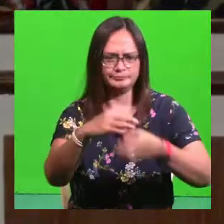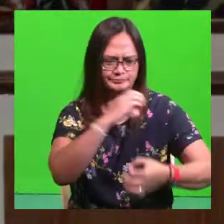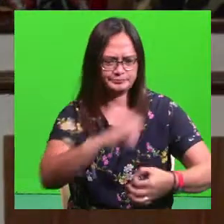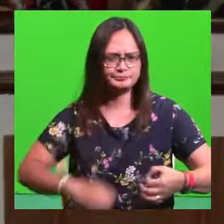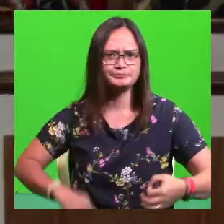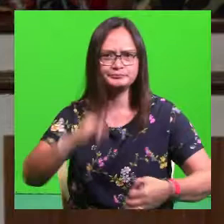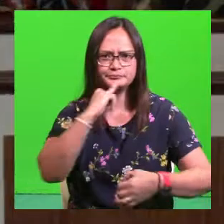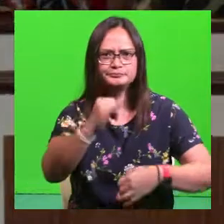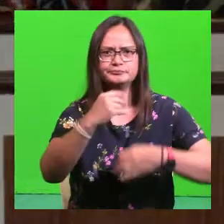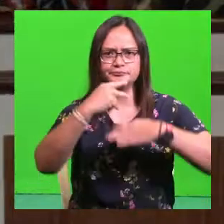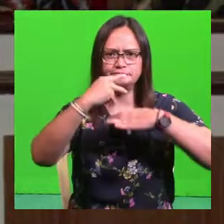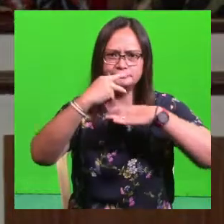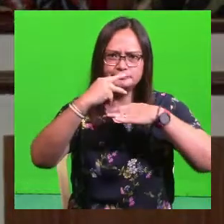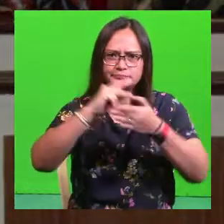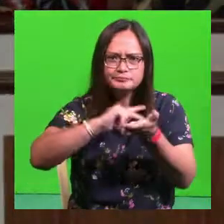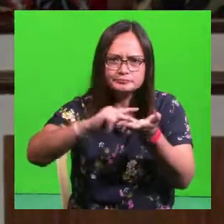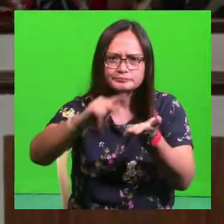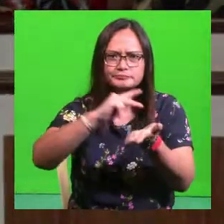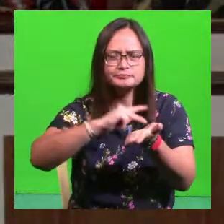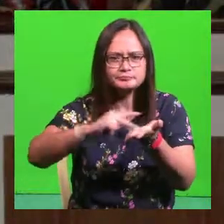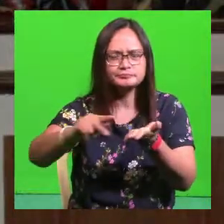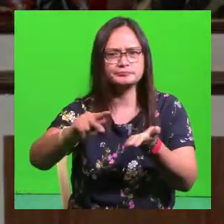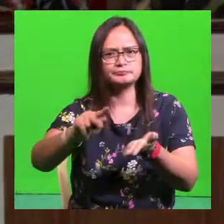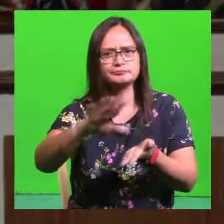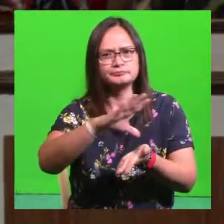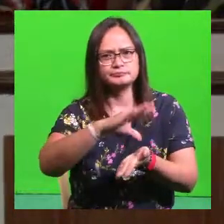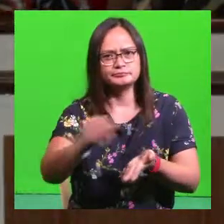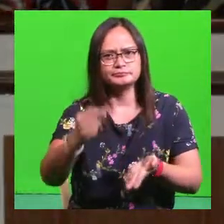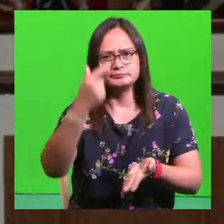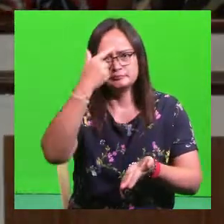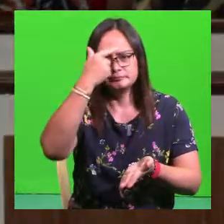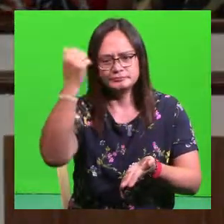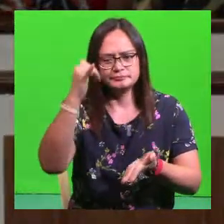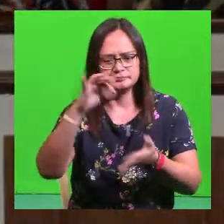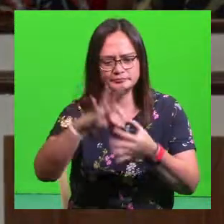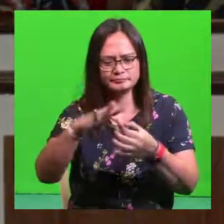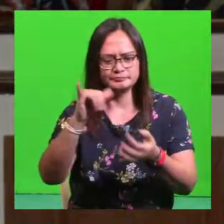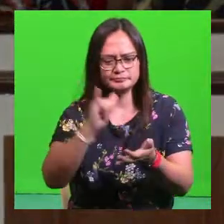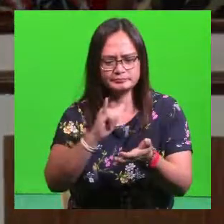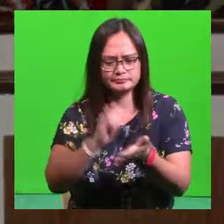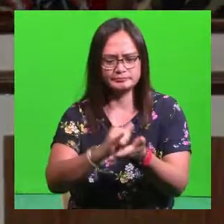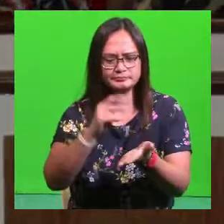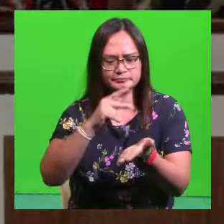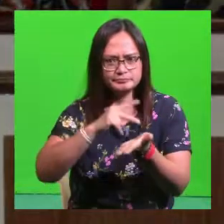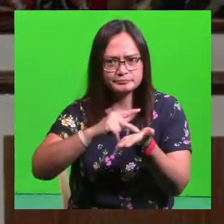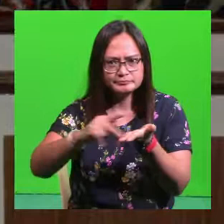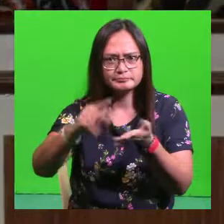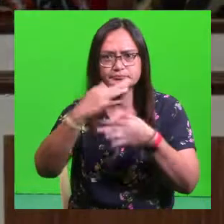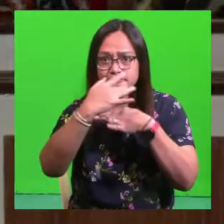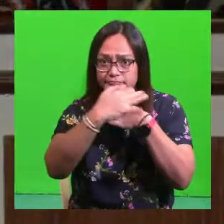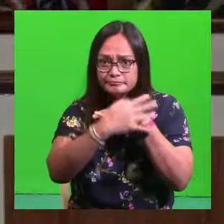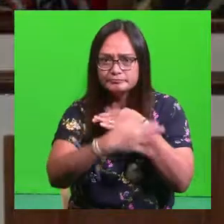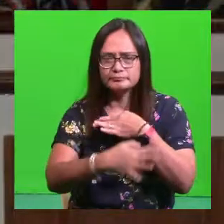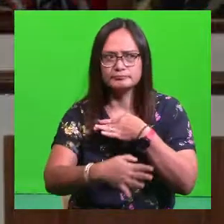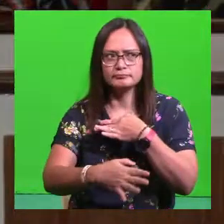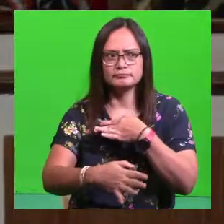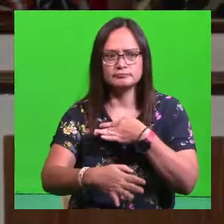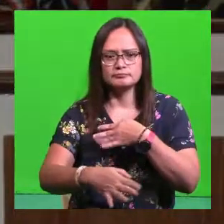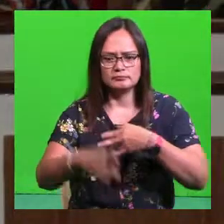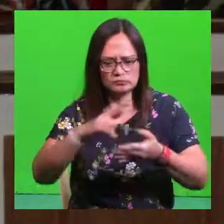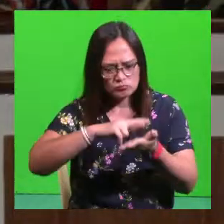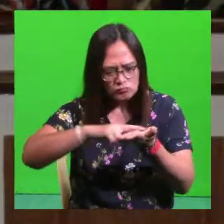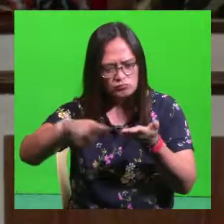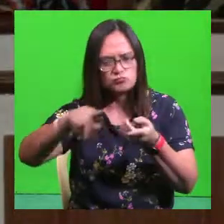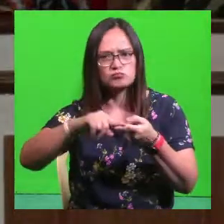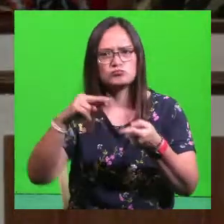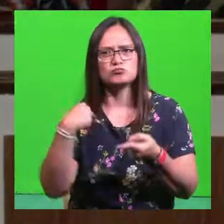At sa pamamagitan ng kanyang dalisay na dugo, matuwid para sa atin, ang kanyang katuwiran